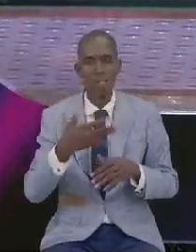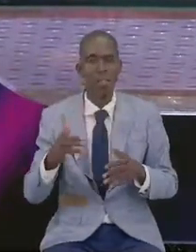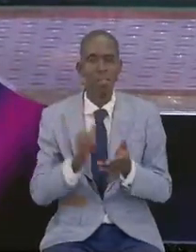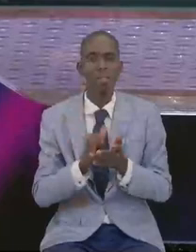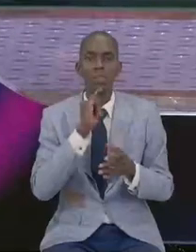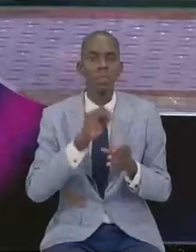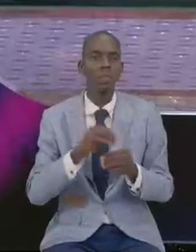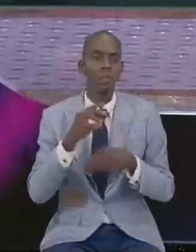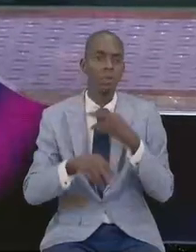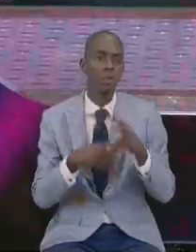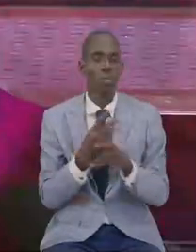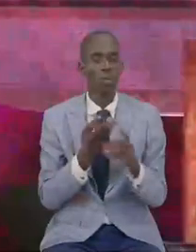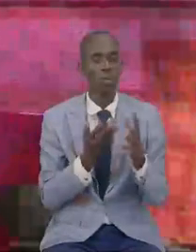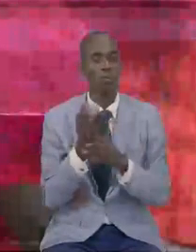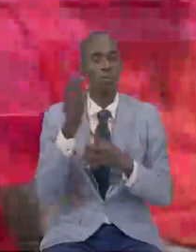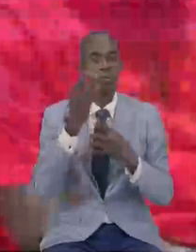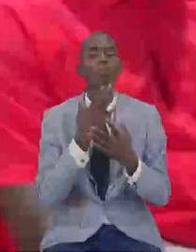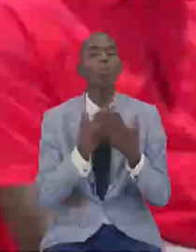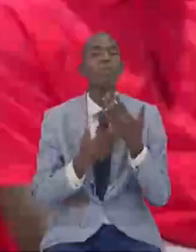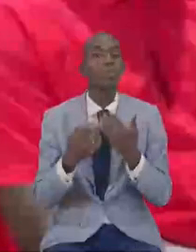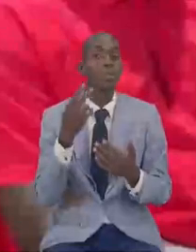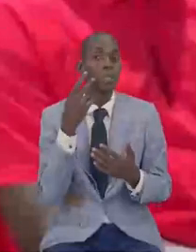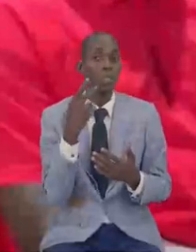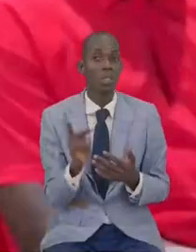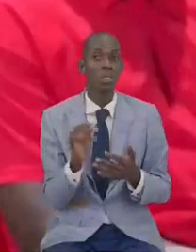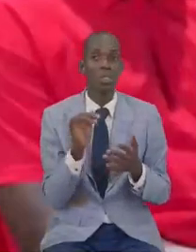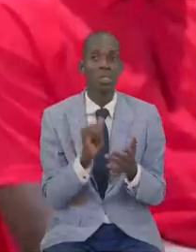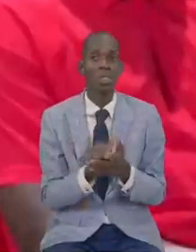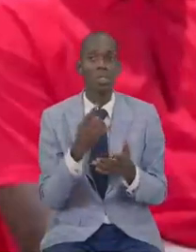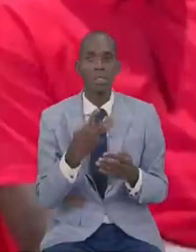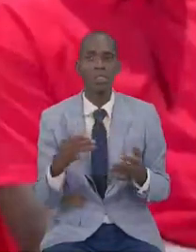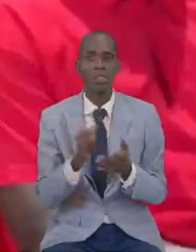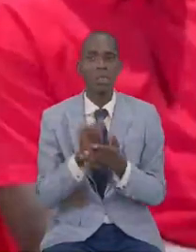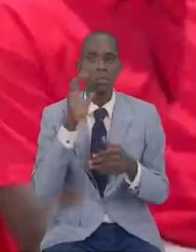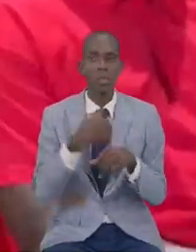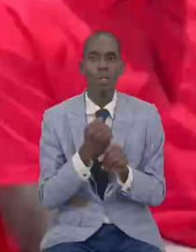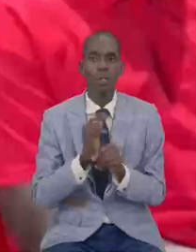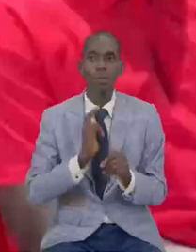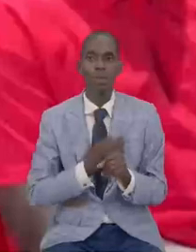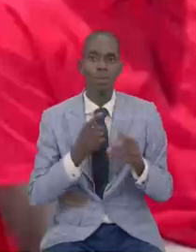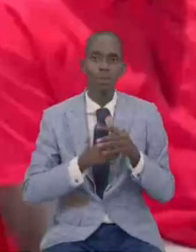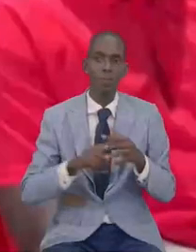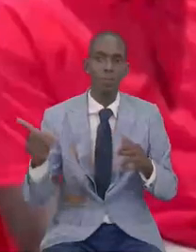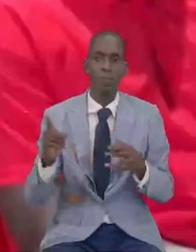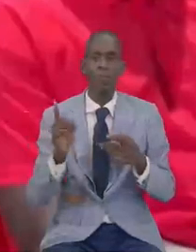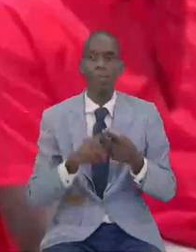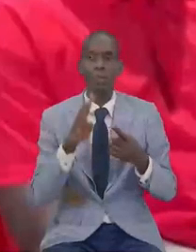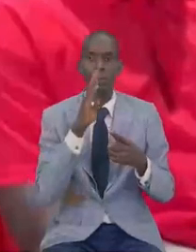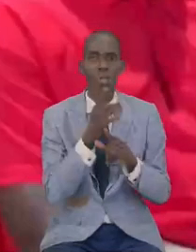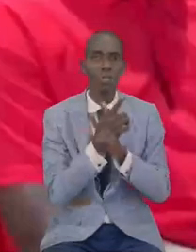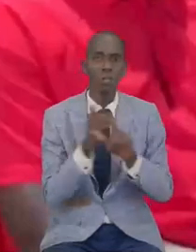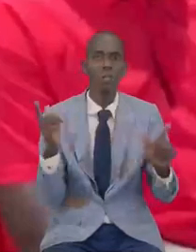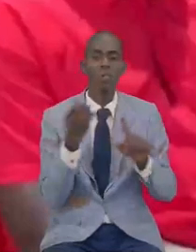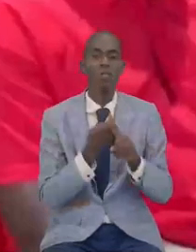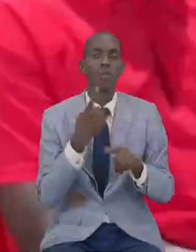convoitise. La connaissance de Christ qui nous parvient nous fait échapper, nous fait être libérés de